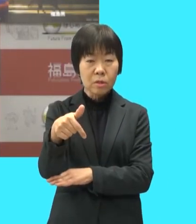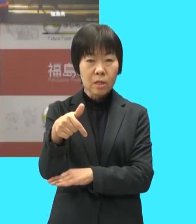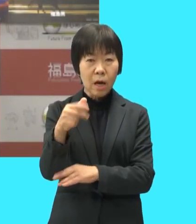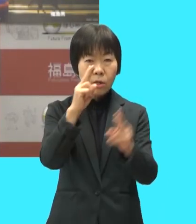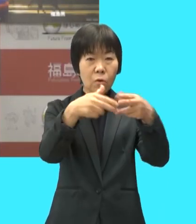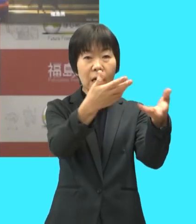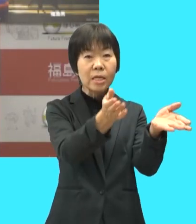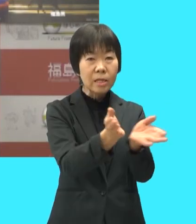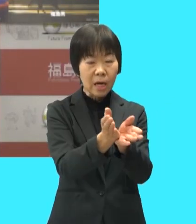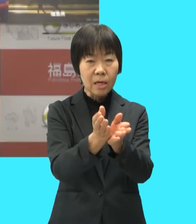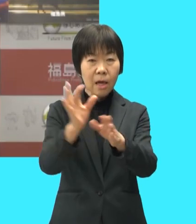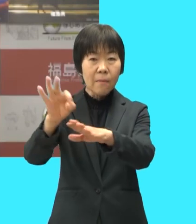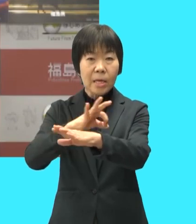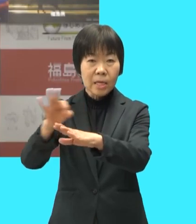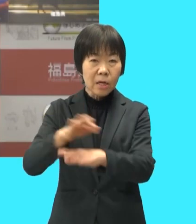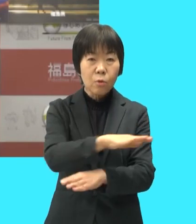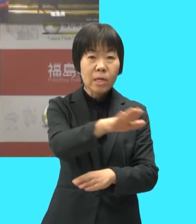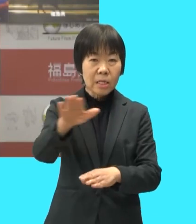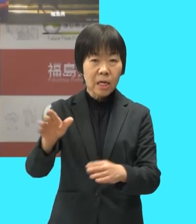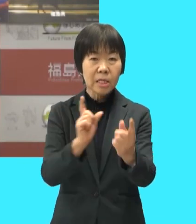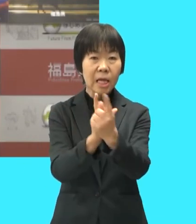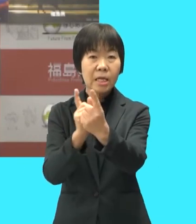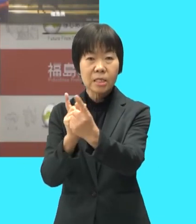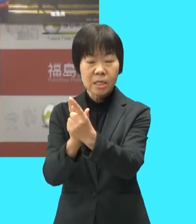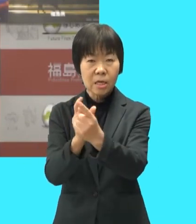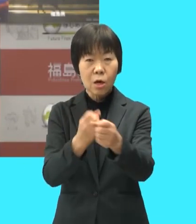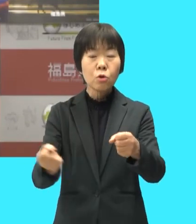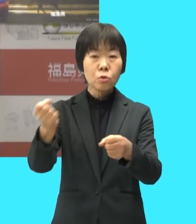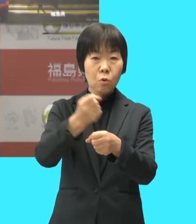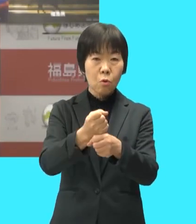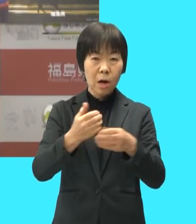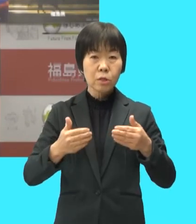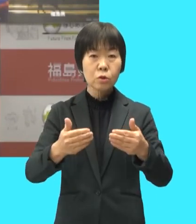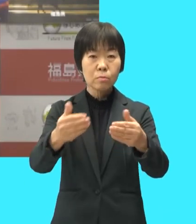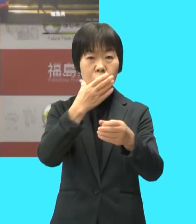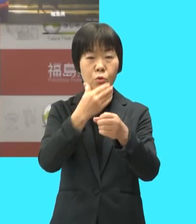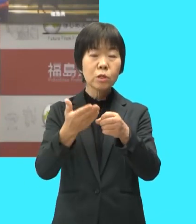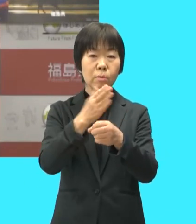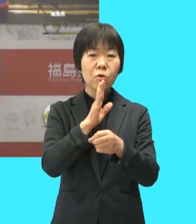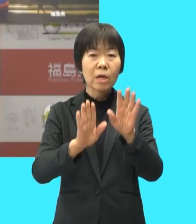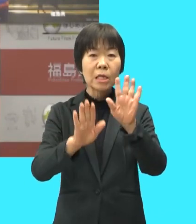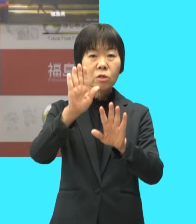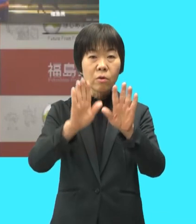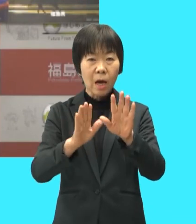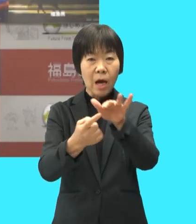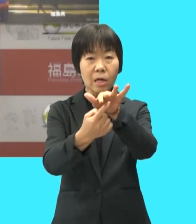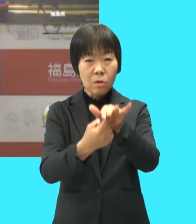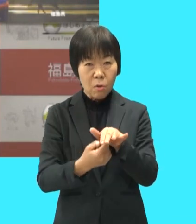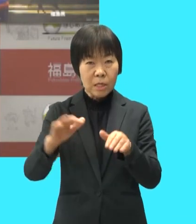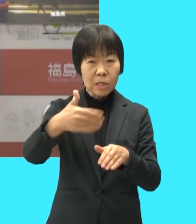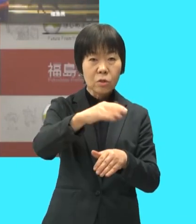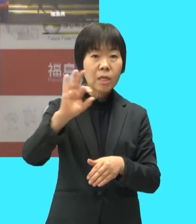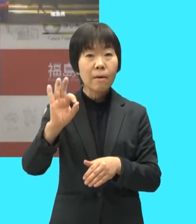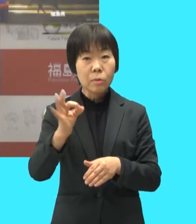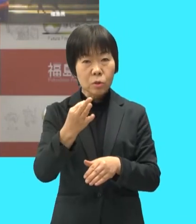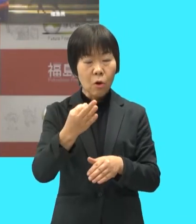体現地メディアの皆さんに対し復興が進む福島の現状や農林水産物